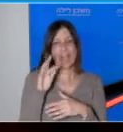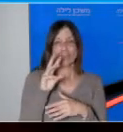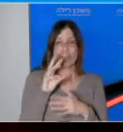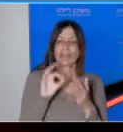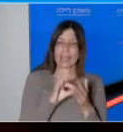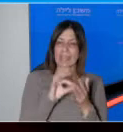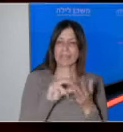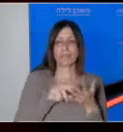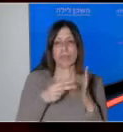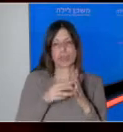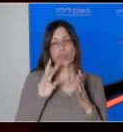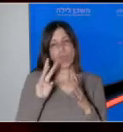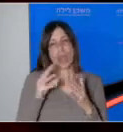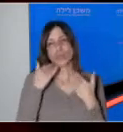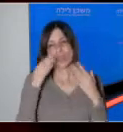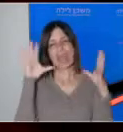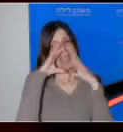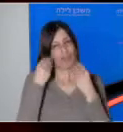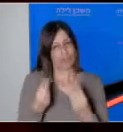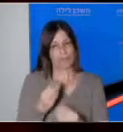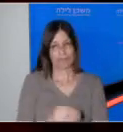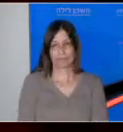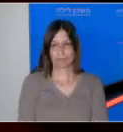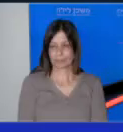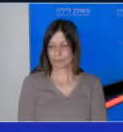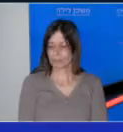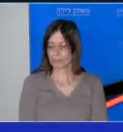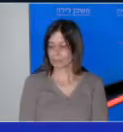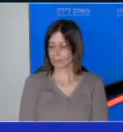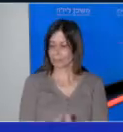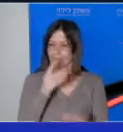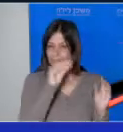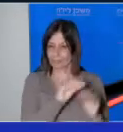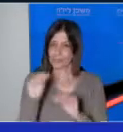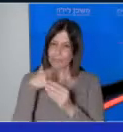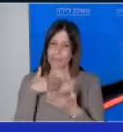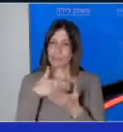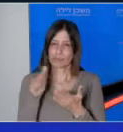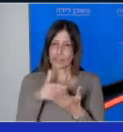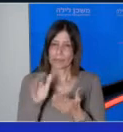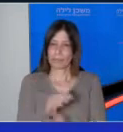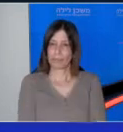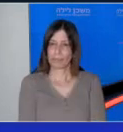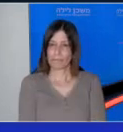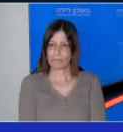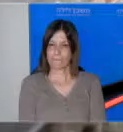פוליטית וואלה, תודה רבה, ערב טוב. ערב טוב. מעברון וממשיכים.